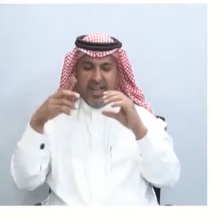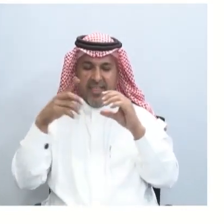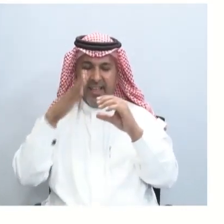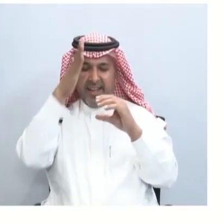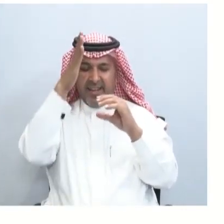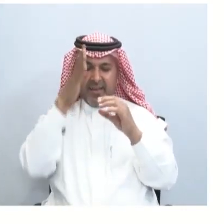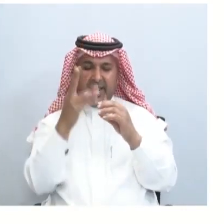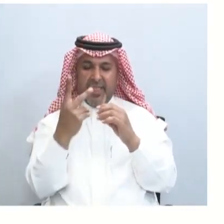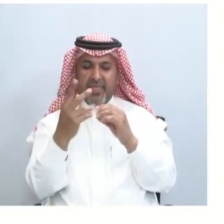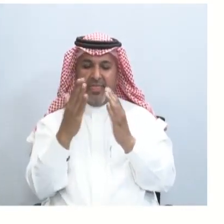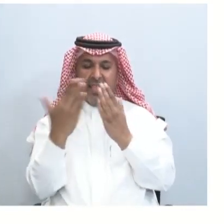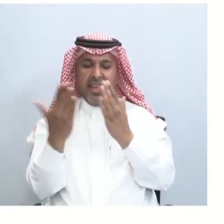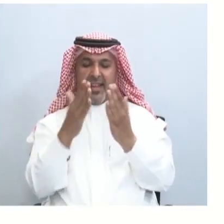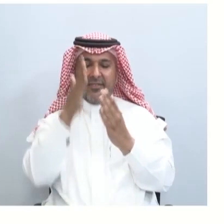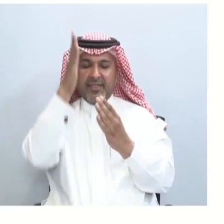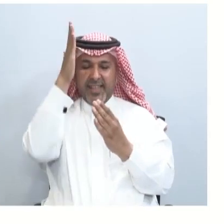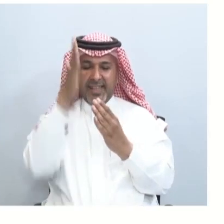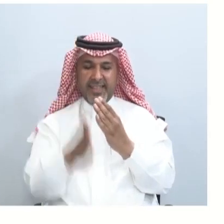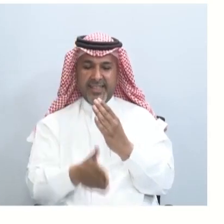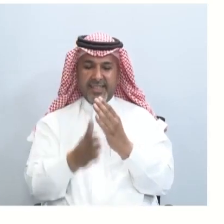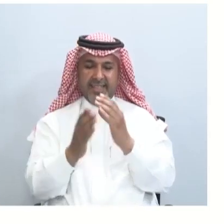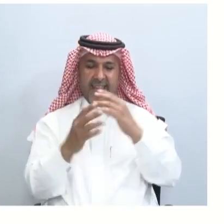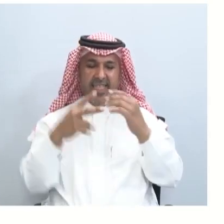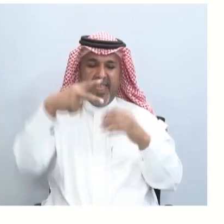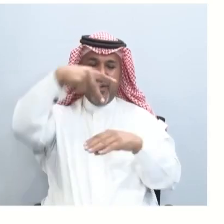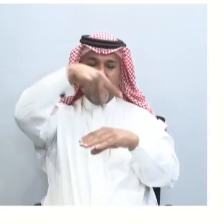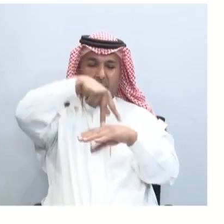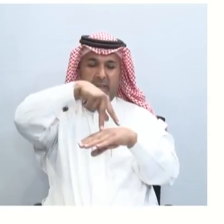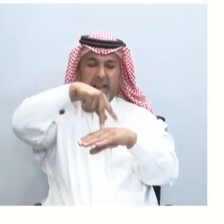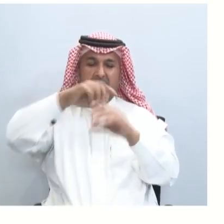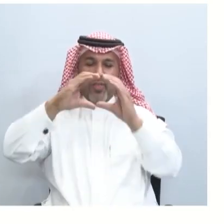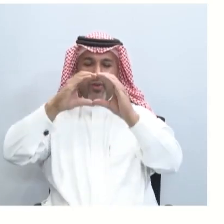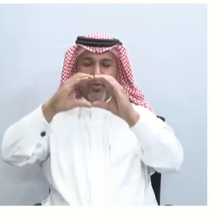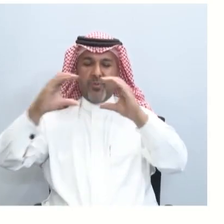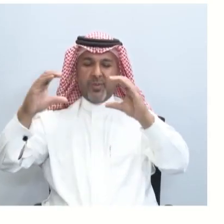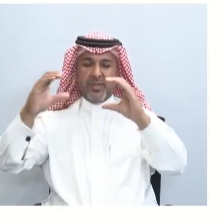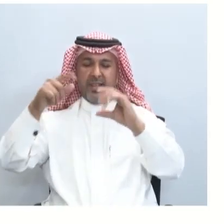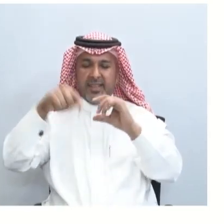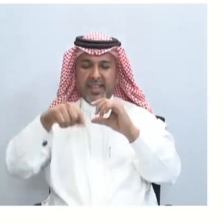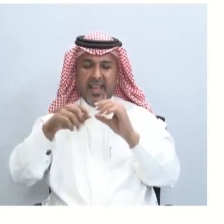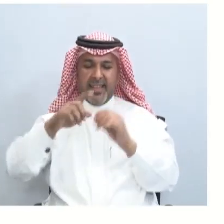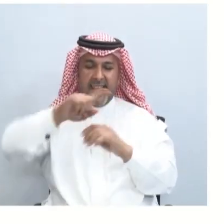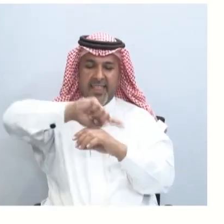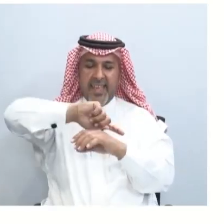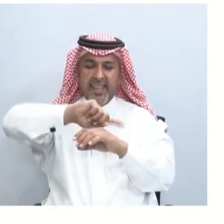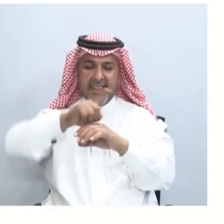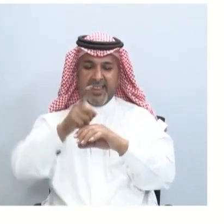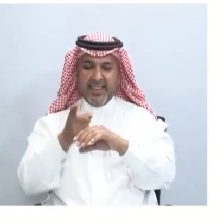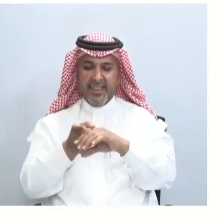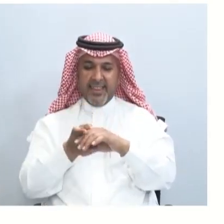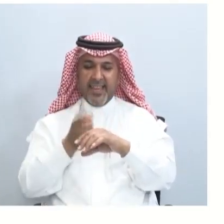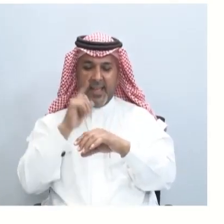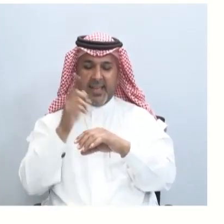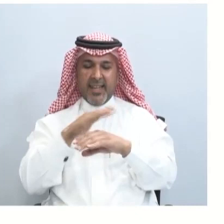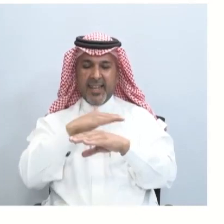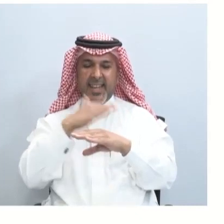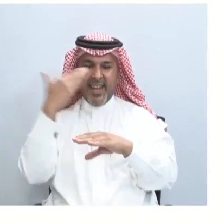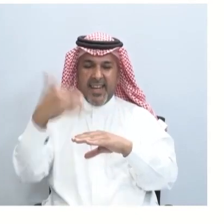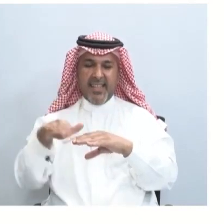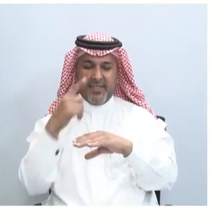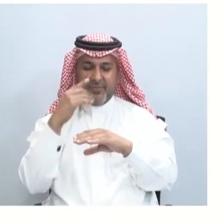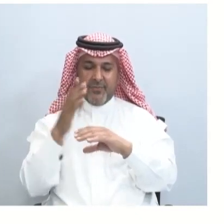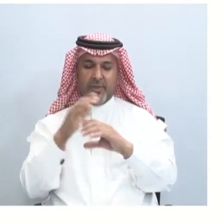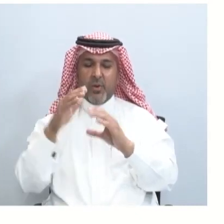يتكون من ماذا يتكون من مستطيل ومثلث الشكل الاخر هذا شكل مركب يتكون من